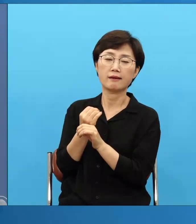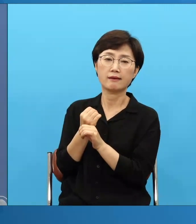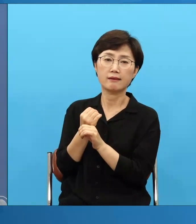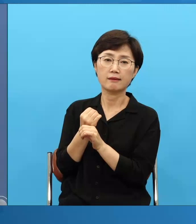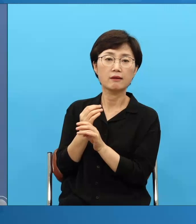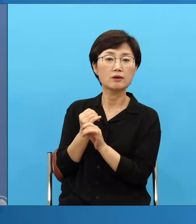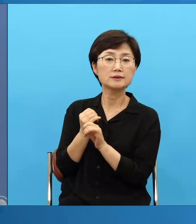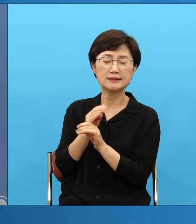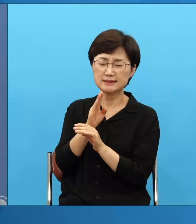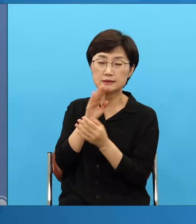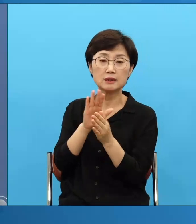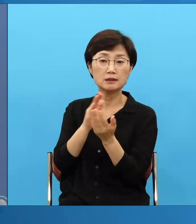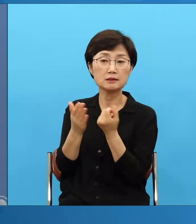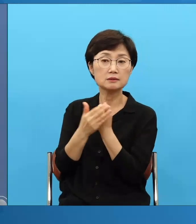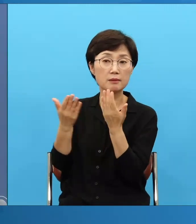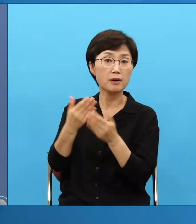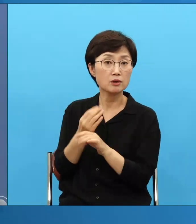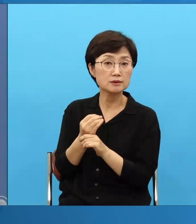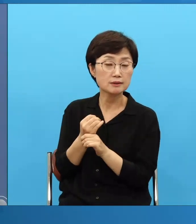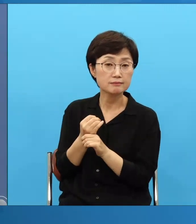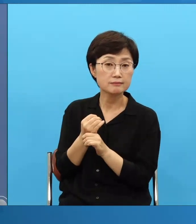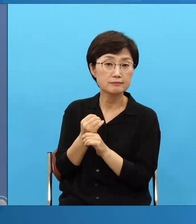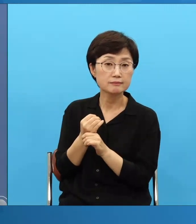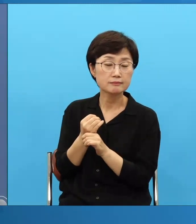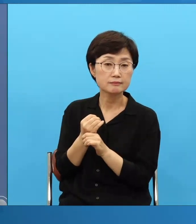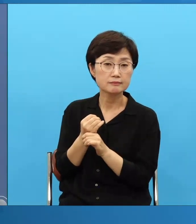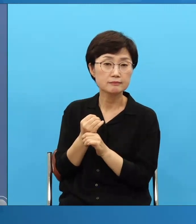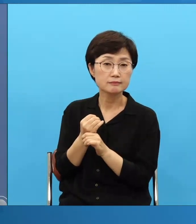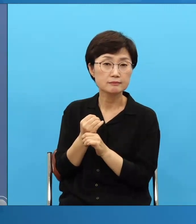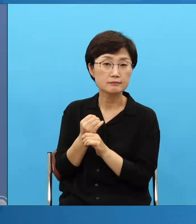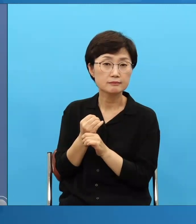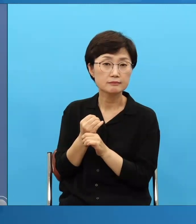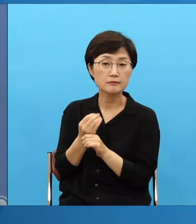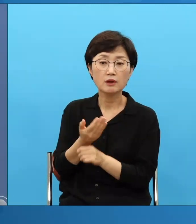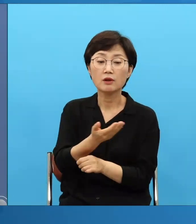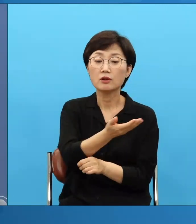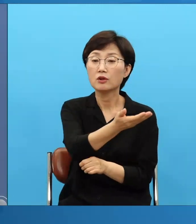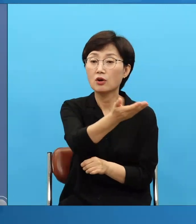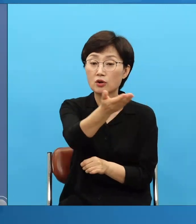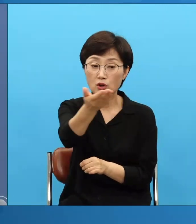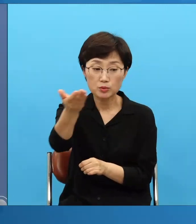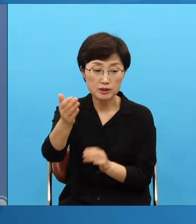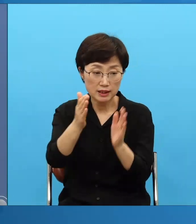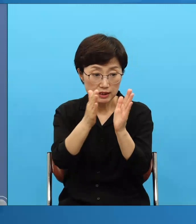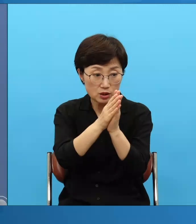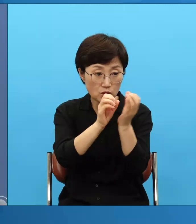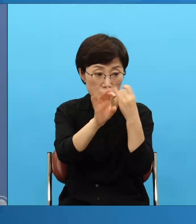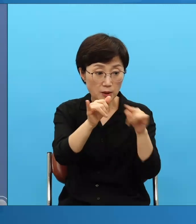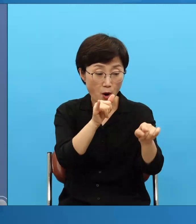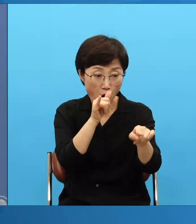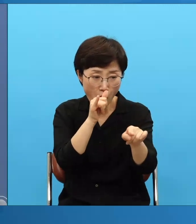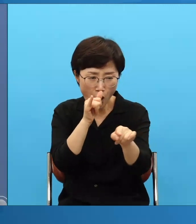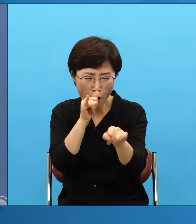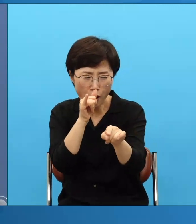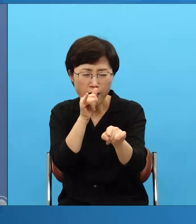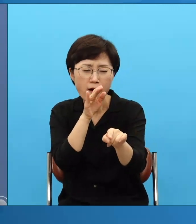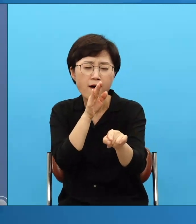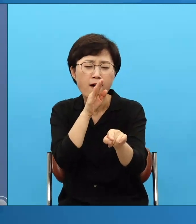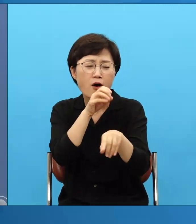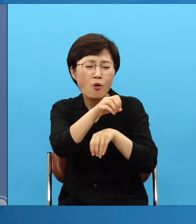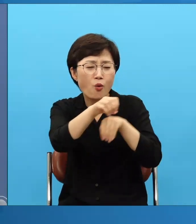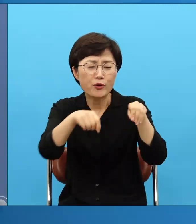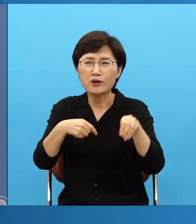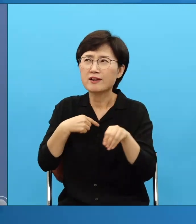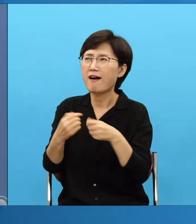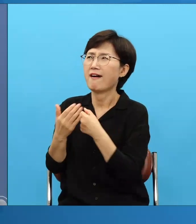Of course, when they look at the words of God or other research materials. But when do they truly receive 여러분이 it? 응답 받는 거 보고 It's when they see believers